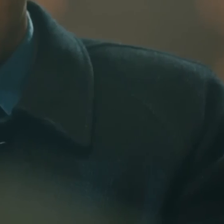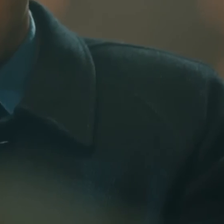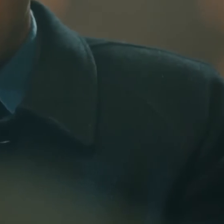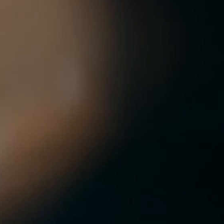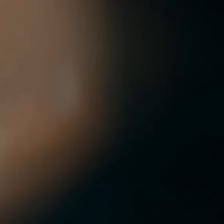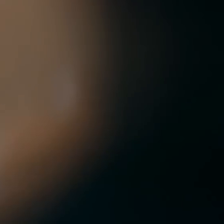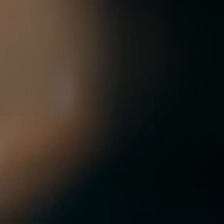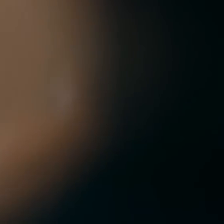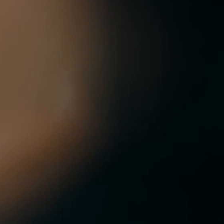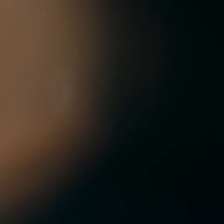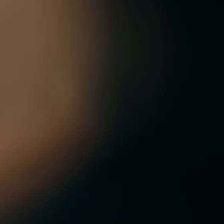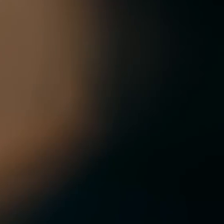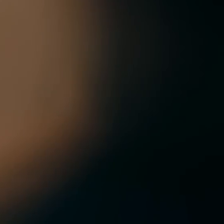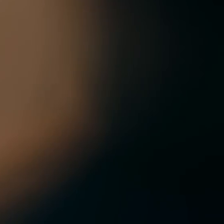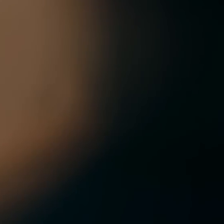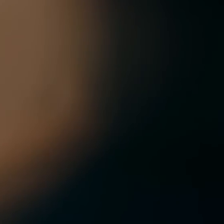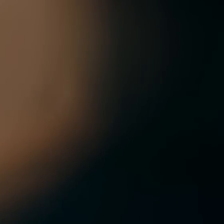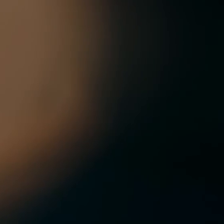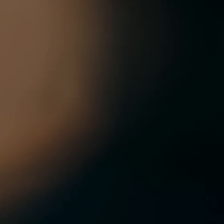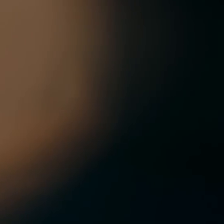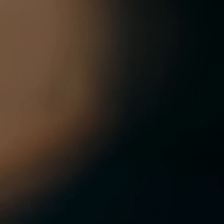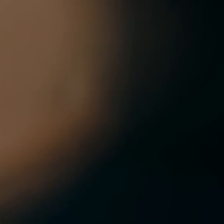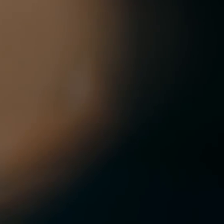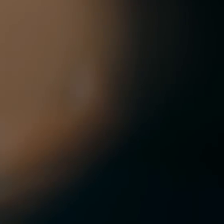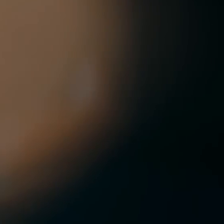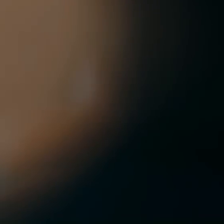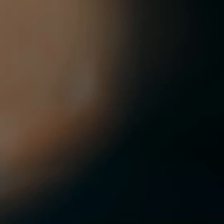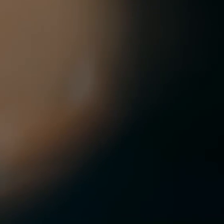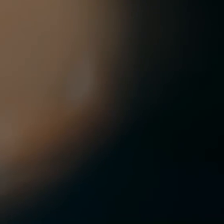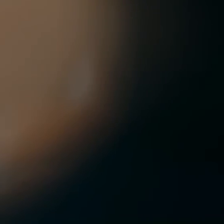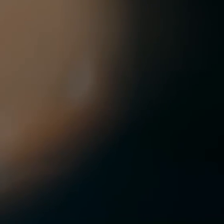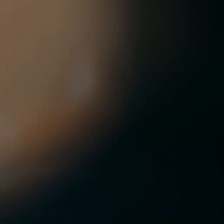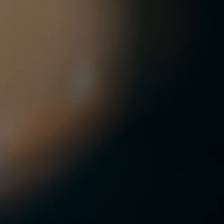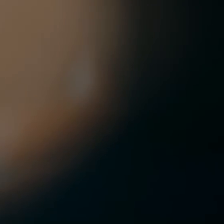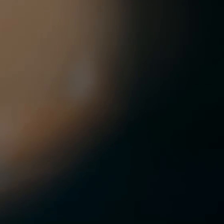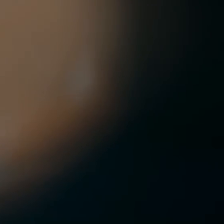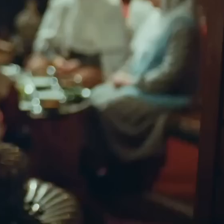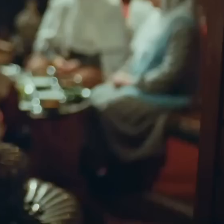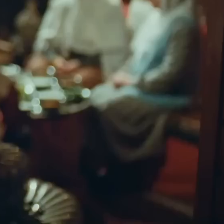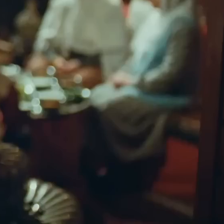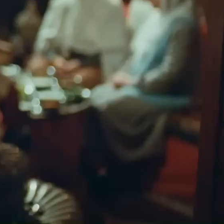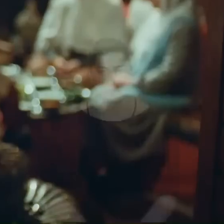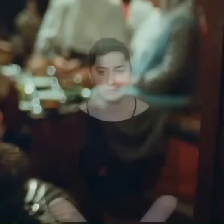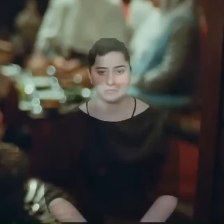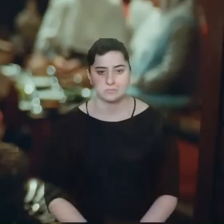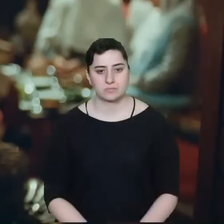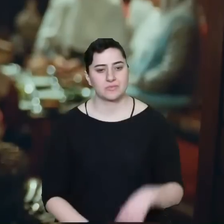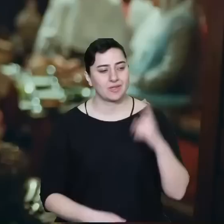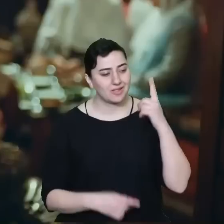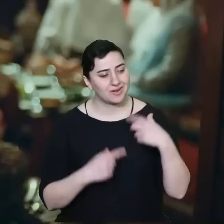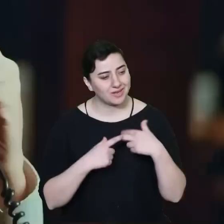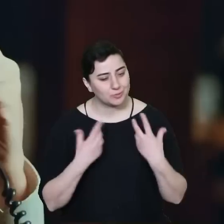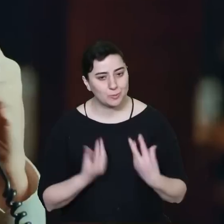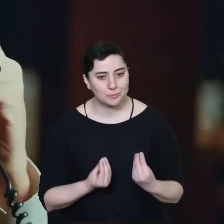Ali üzgün süzdü Cahit'i. Cahit baygın, yılgın bakışlarıyla boşluğa bakarak derin bir iç geçirdi. Allah razı